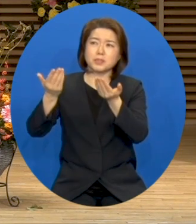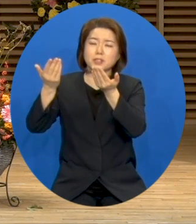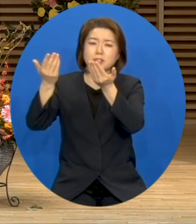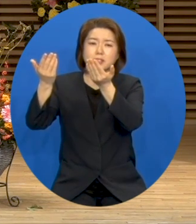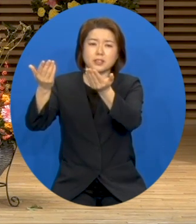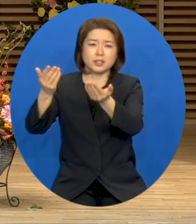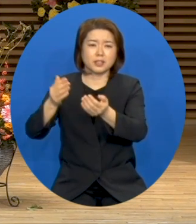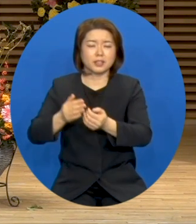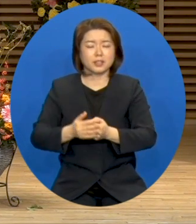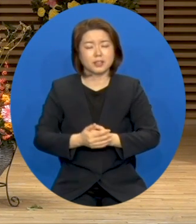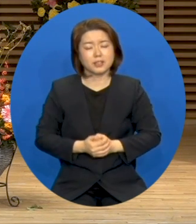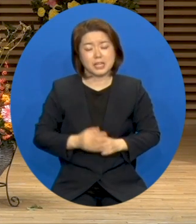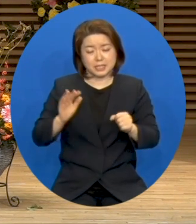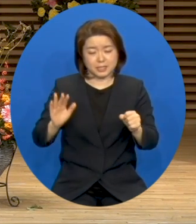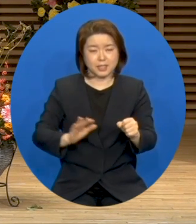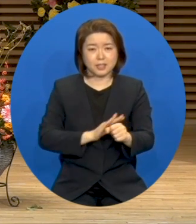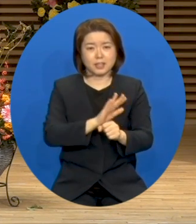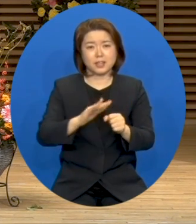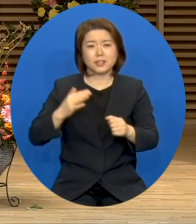드립니다.